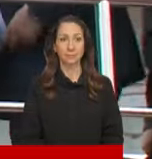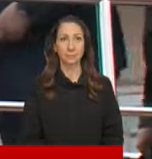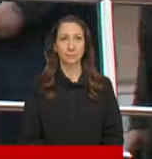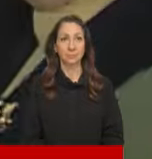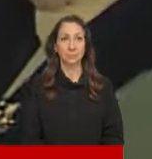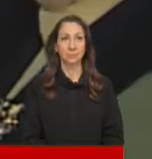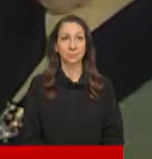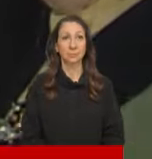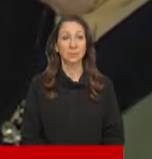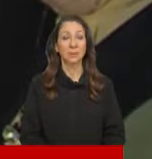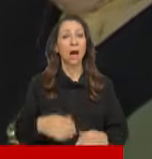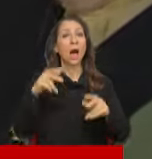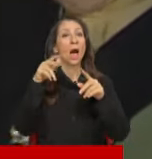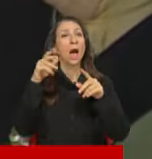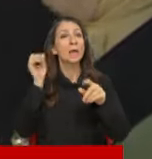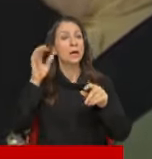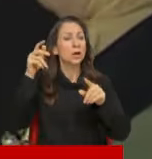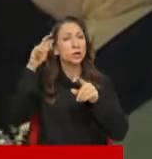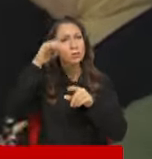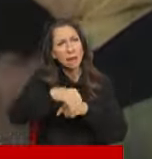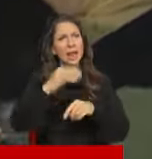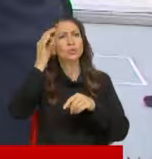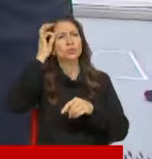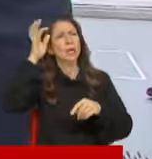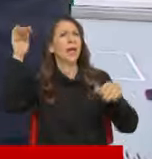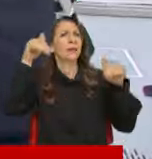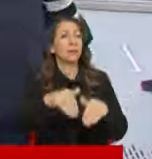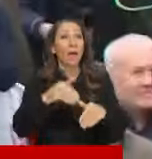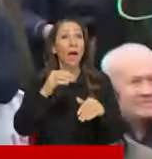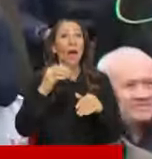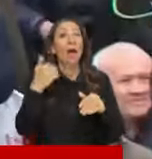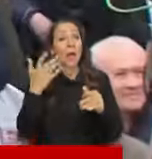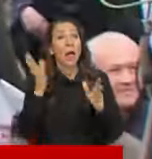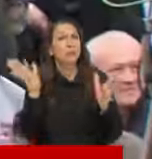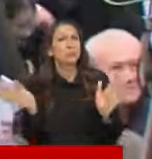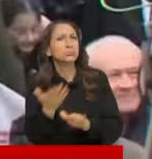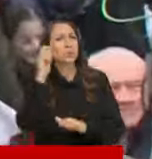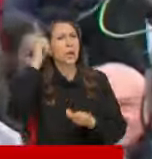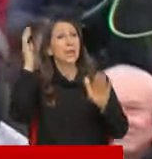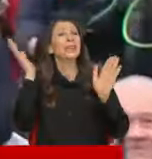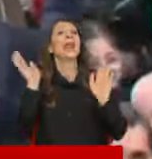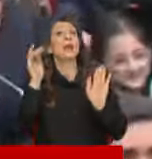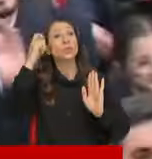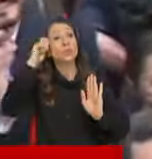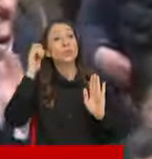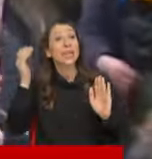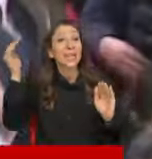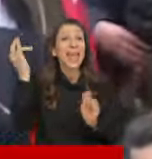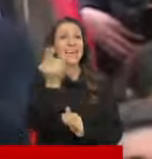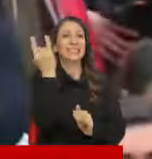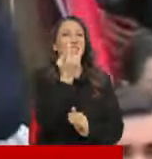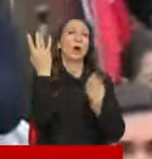iml atan Üsküdara geçti haberiniz yok üsküdarı değil at alan Üsküdar'ı